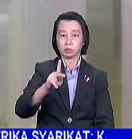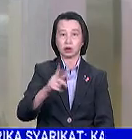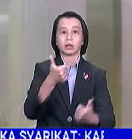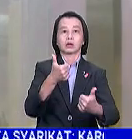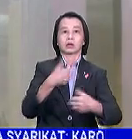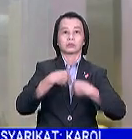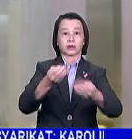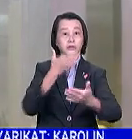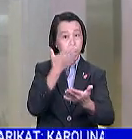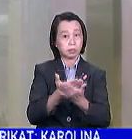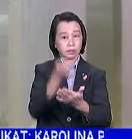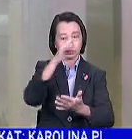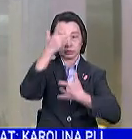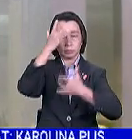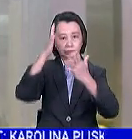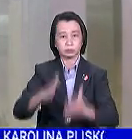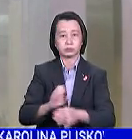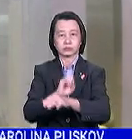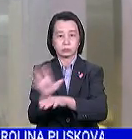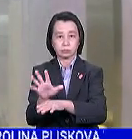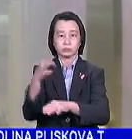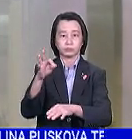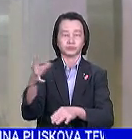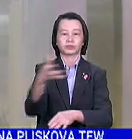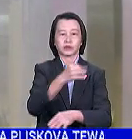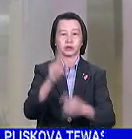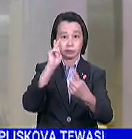positif kepada pesakit COVID-19